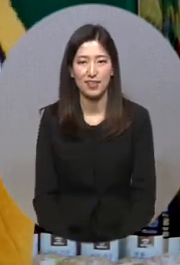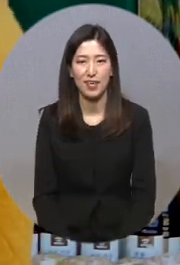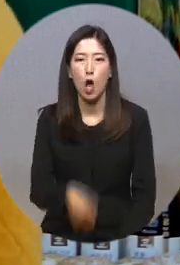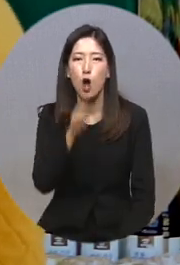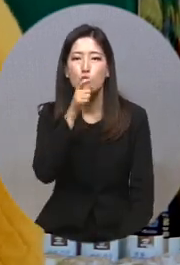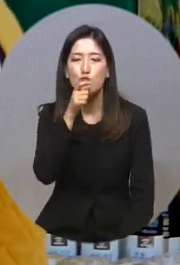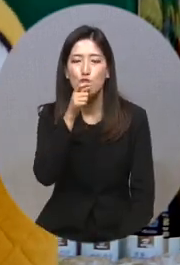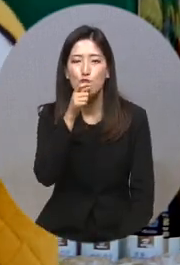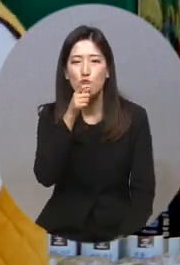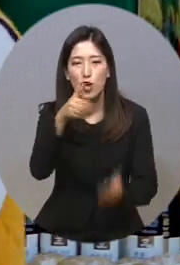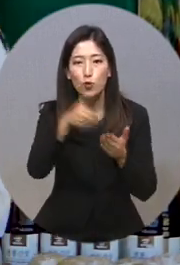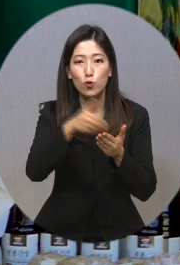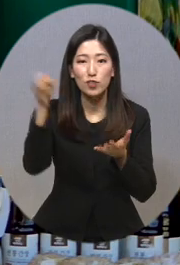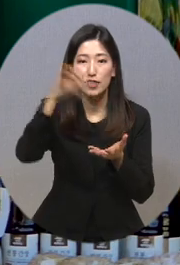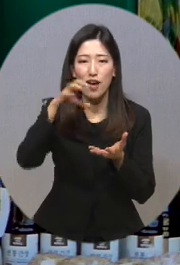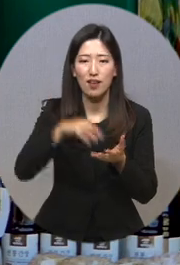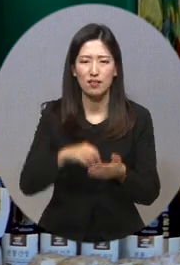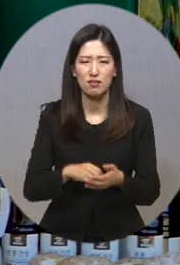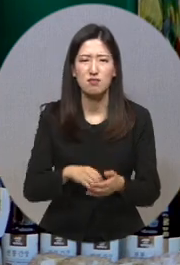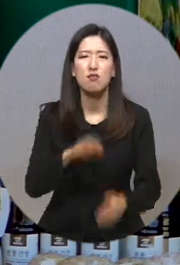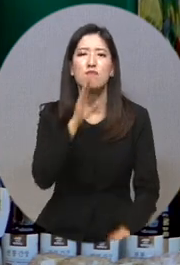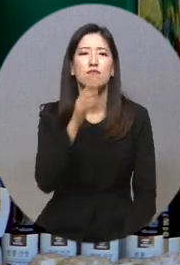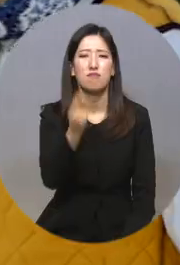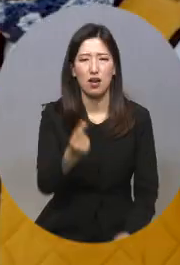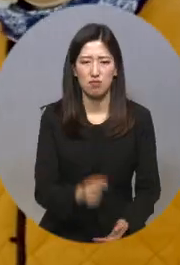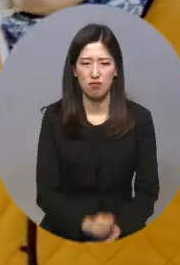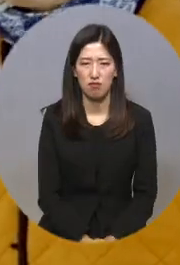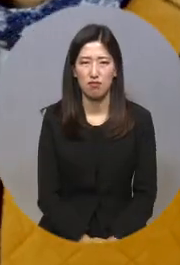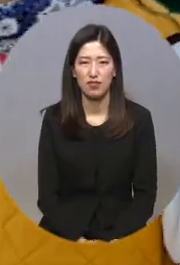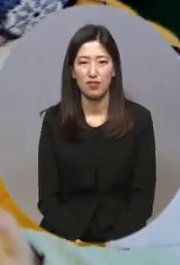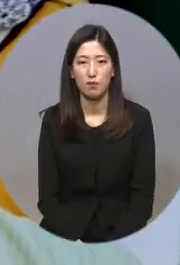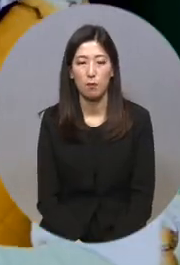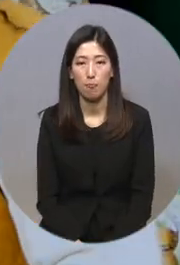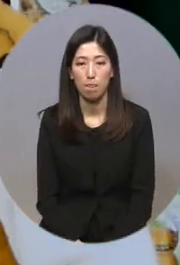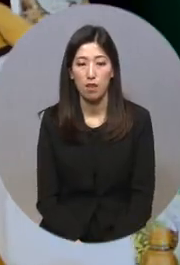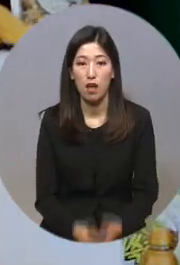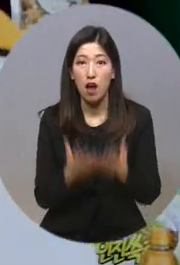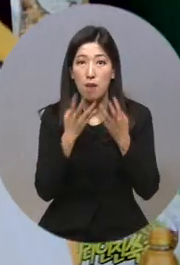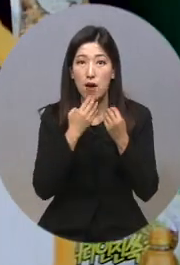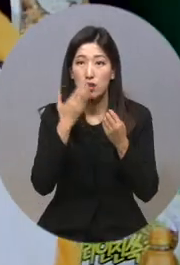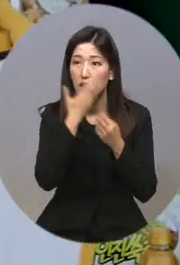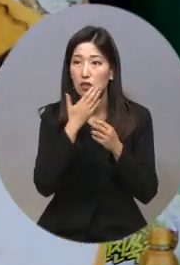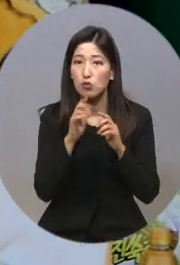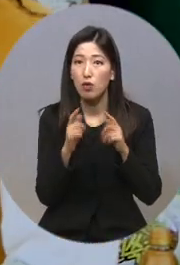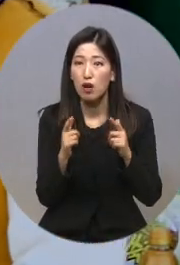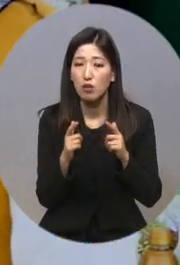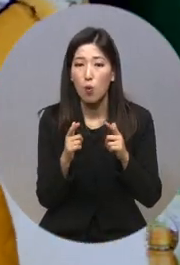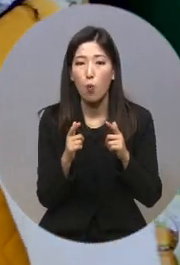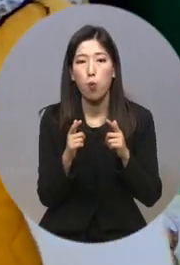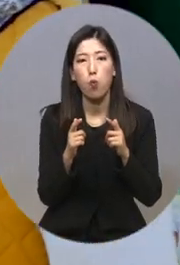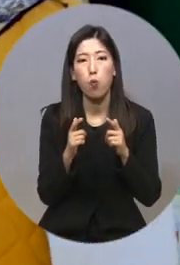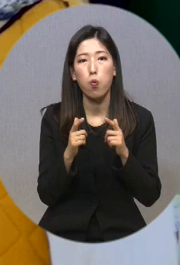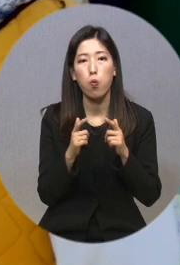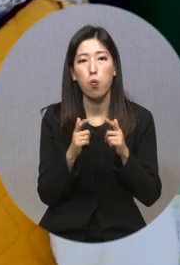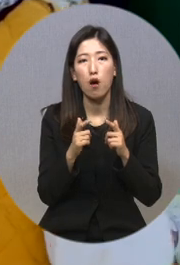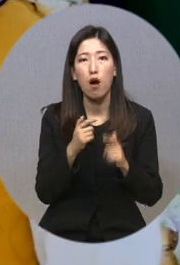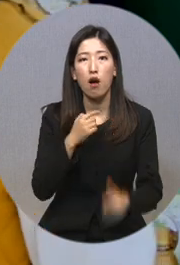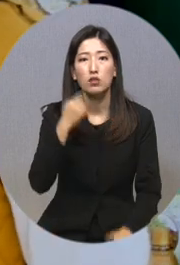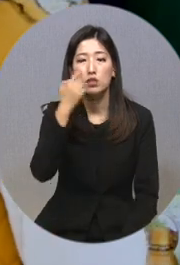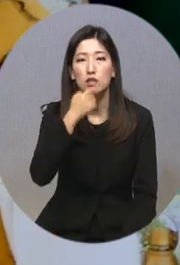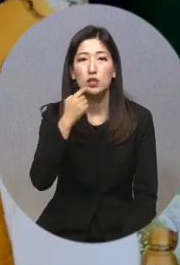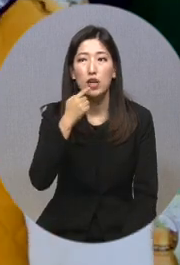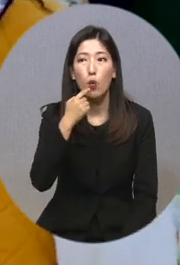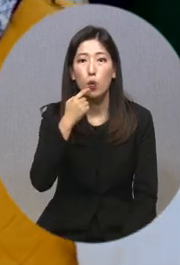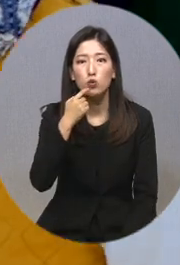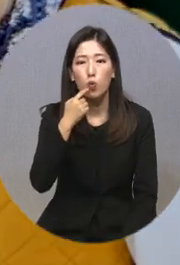좀 넣어서 살짝 다 끓여가지고 여기 전라도 맞아 뽀개는 거 볼게. 아니 굉장히 달지도 않잖아, 그죠? 네, 좋아요. 아주 고소한 맛이 강하고